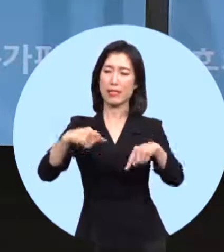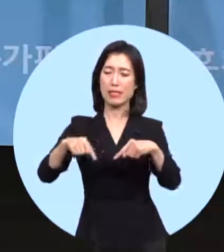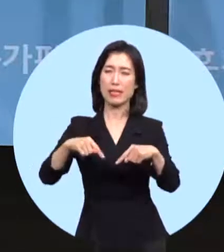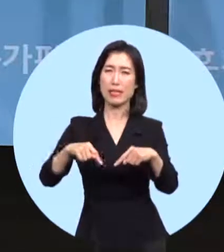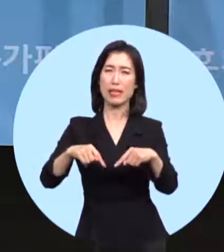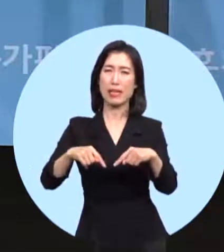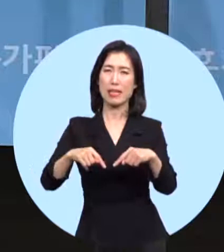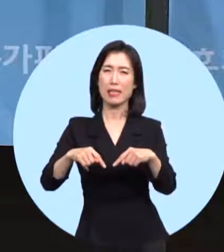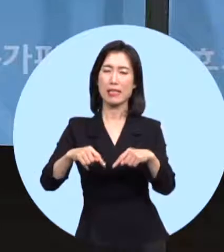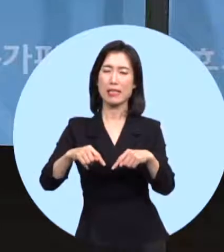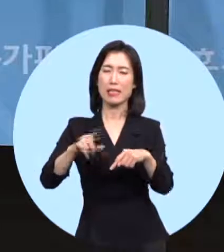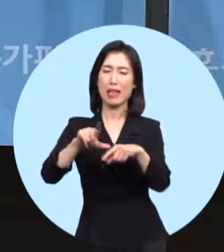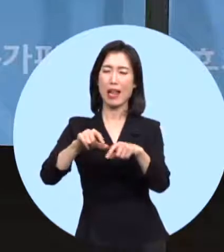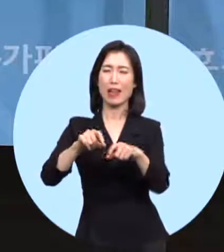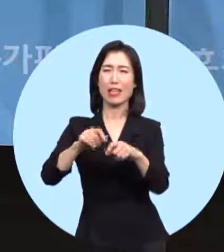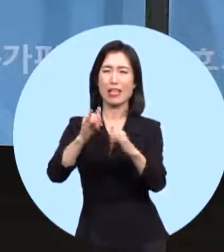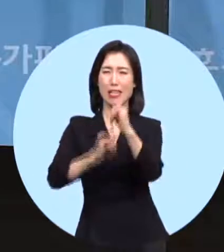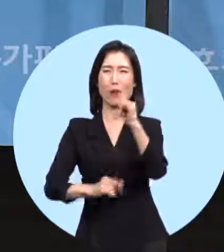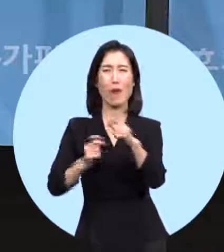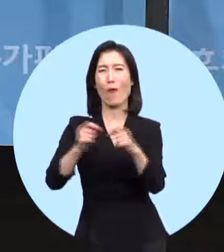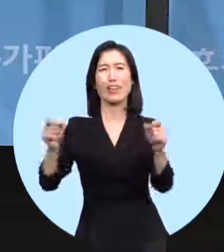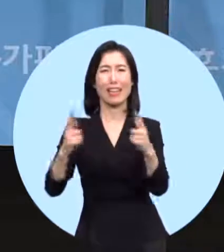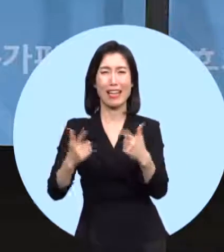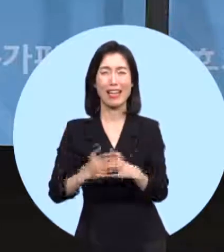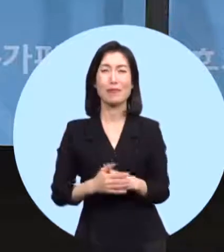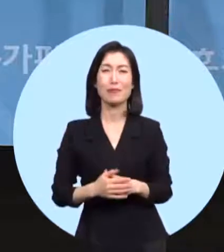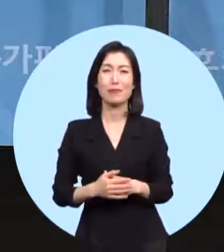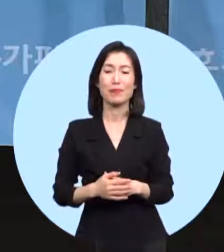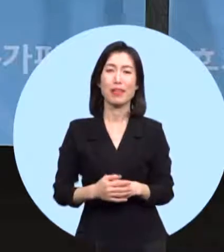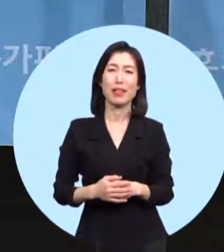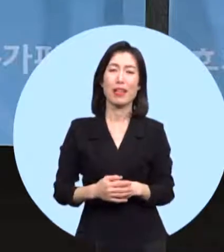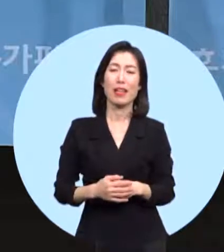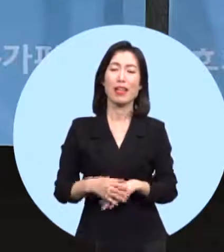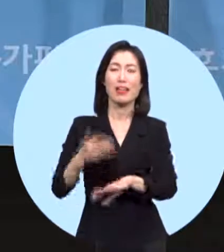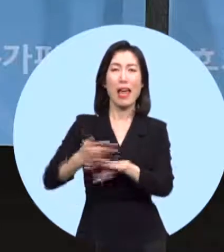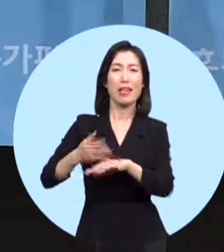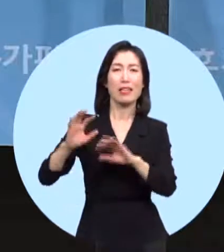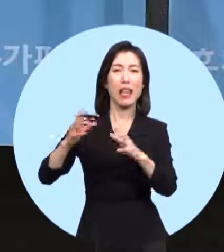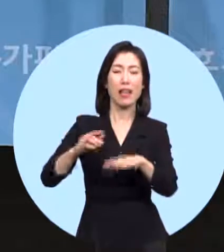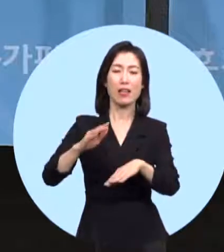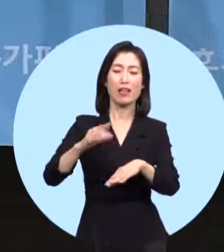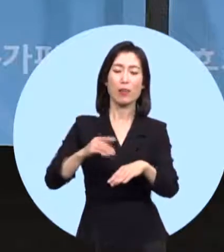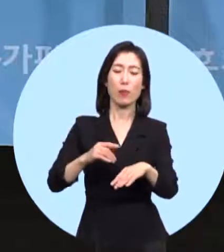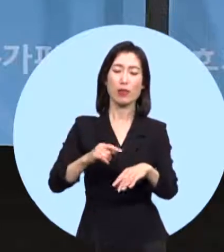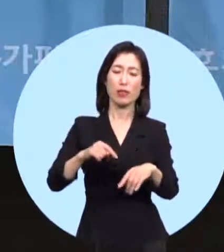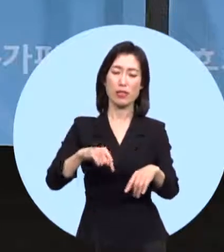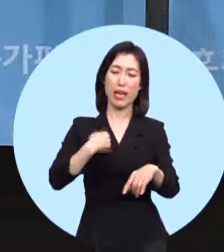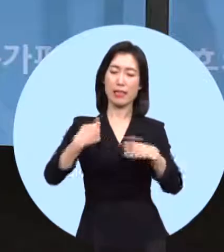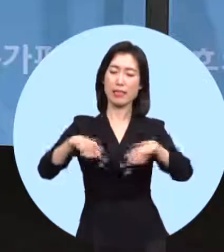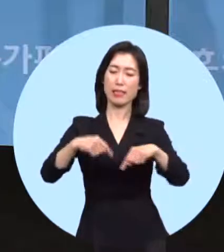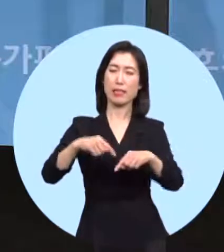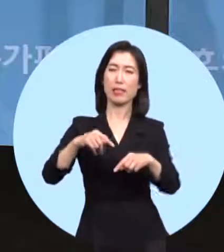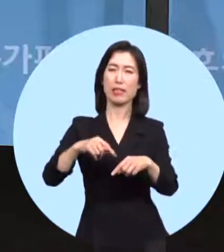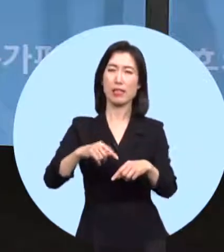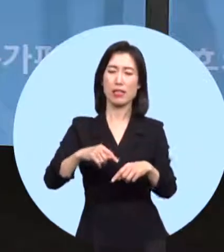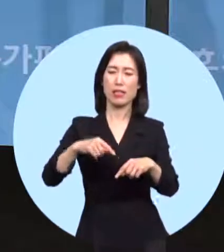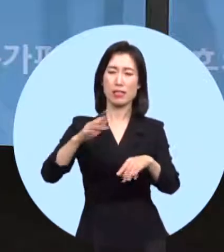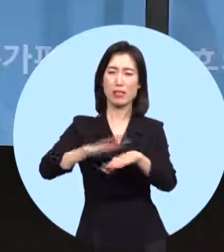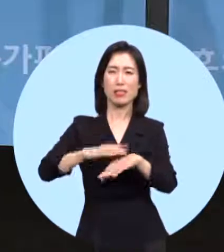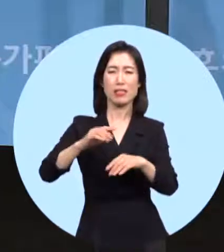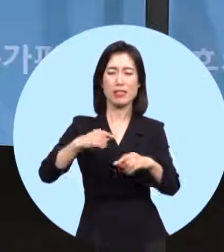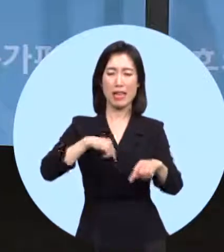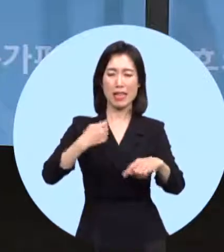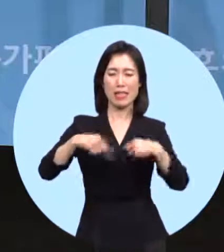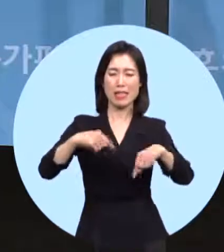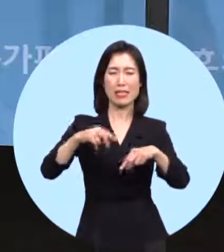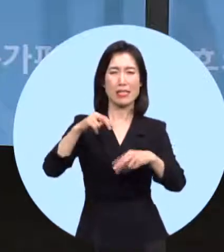물론 저희보다 선진 무슨 지방자치라든가 한 곳보다는 늦게 출발했겠죠. 뭐 식민지부터